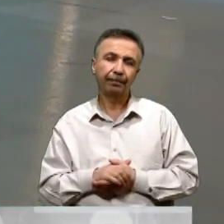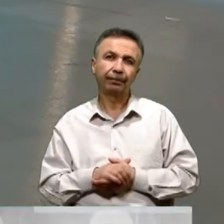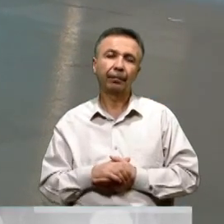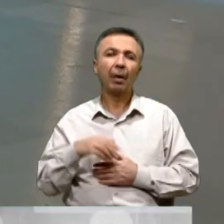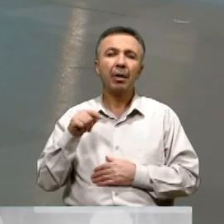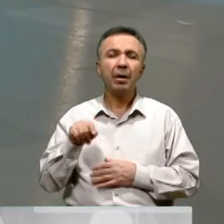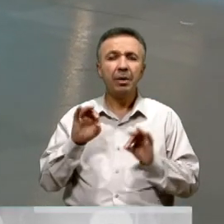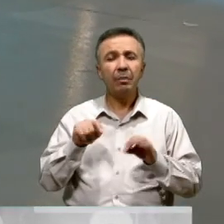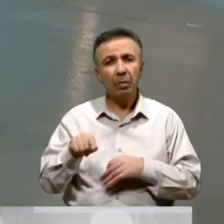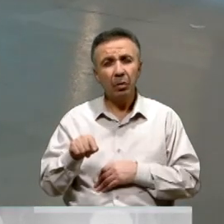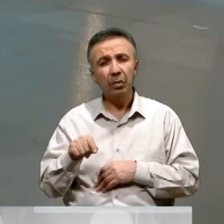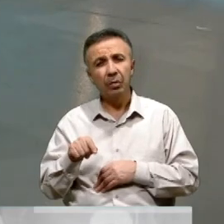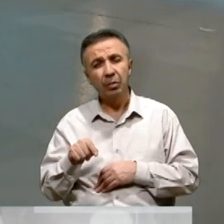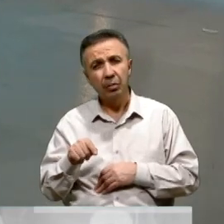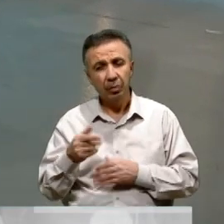bu durumda,